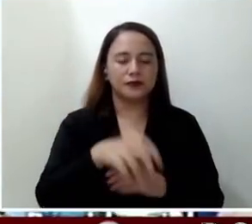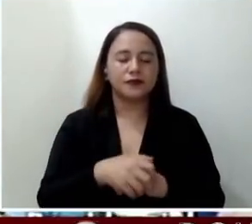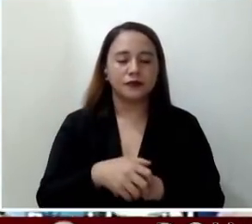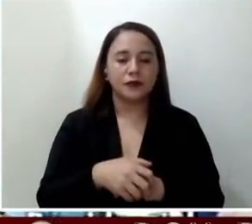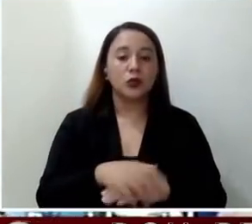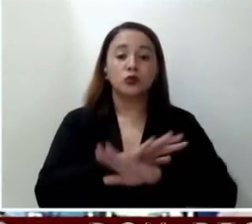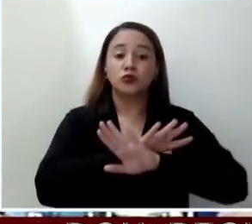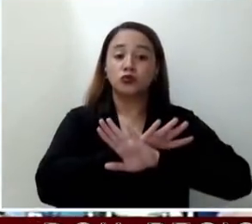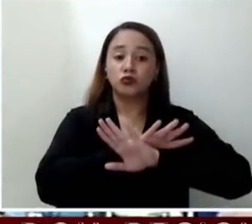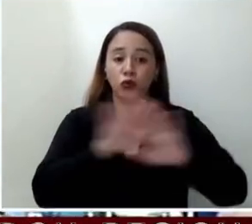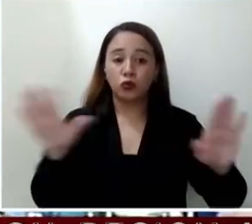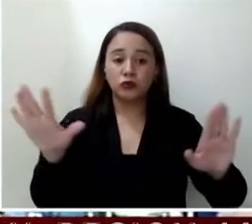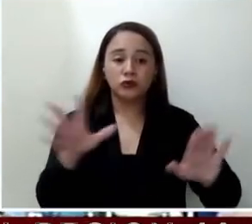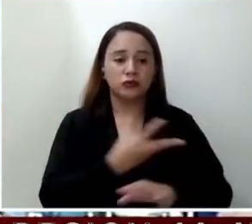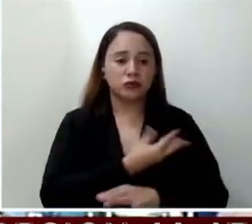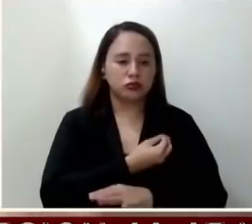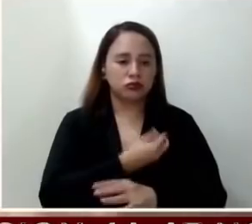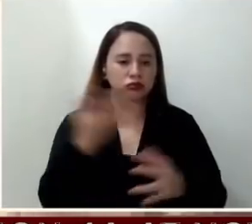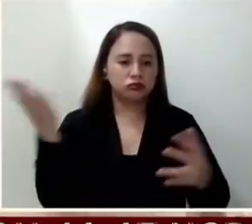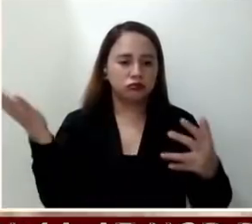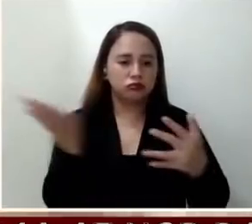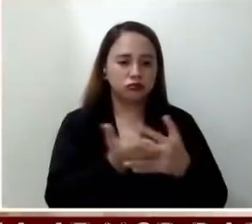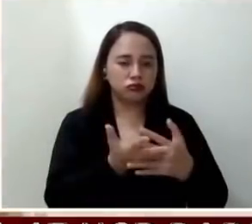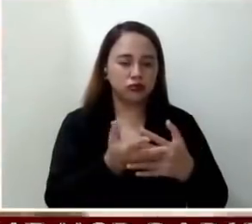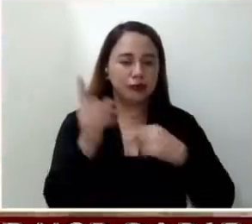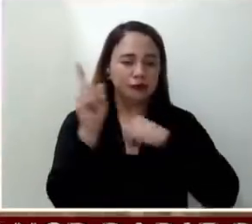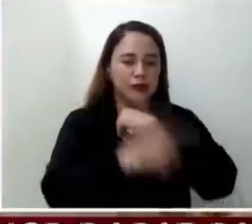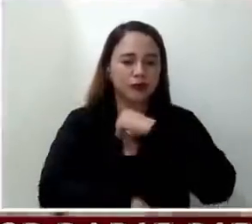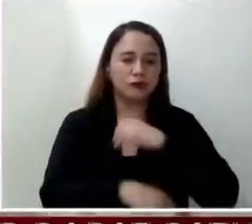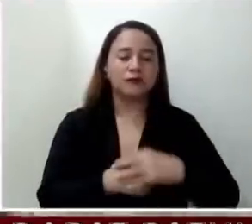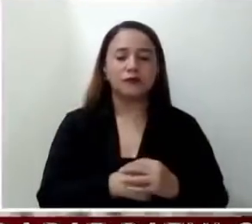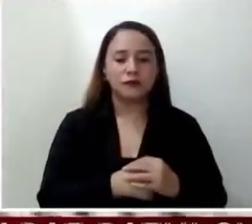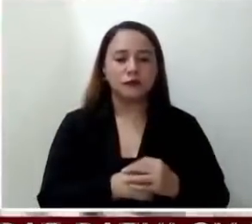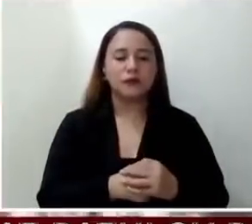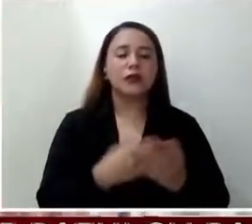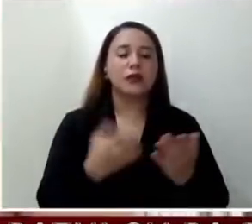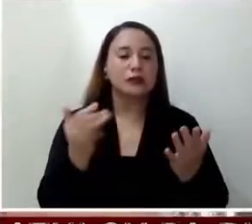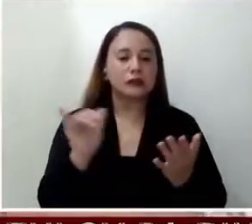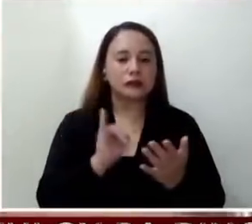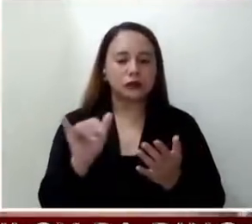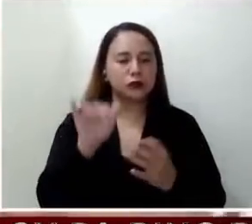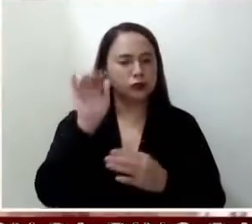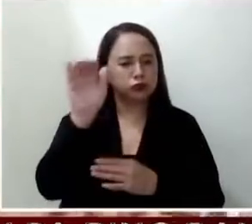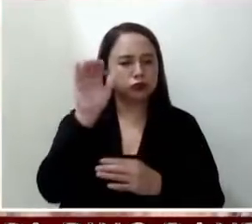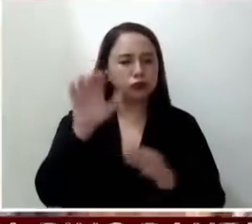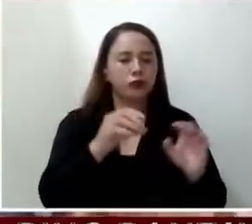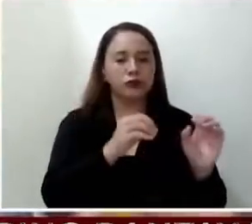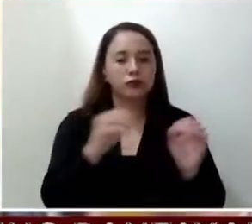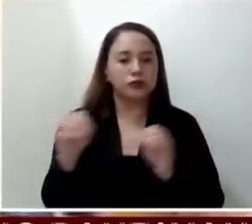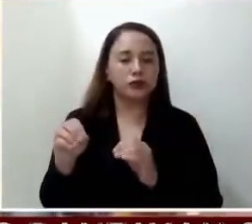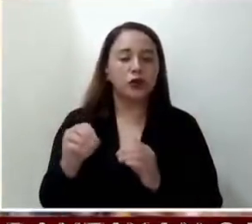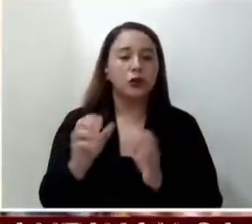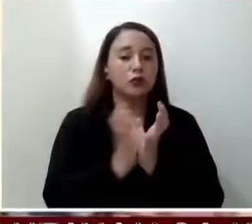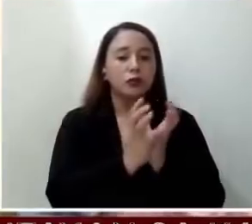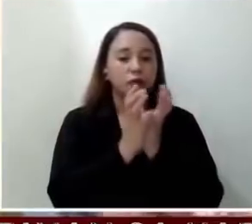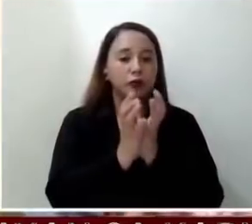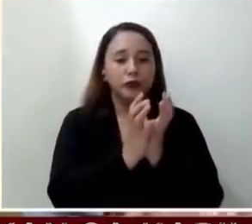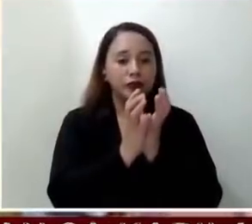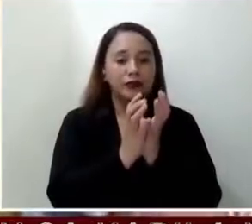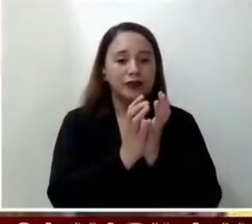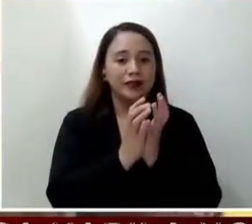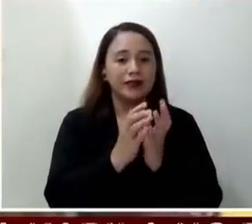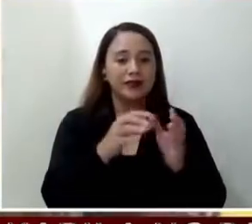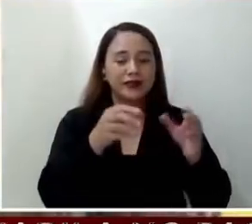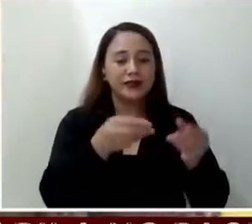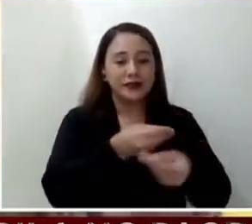be afraid to file sanctions. Nananawagan din siya sa mga organizer ng community pantries na maging maingat